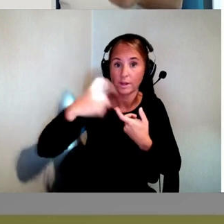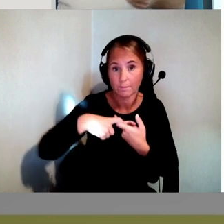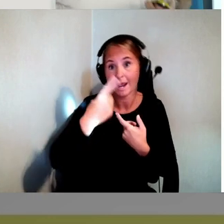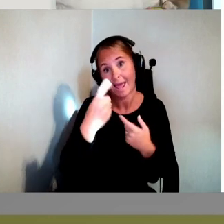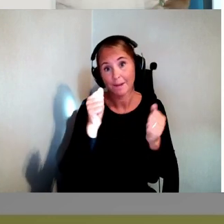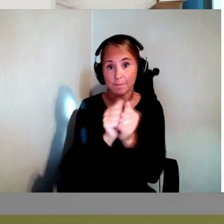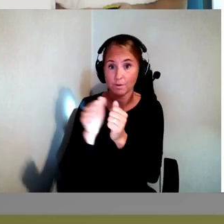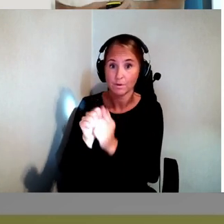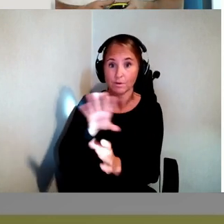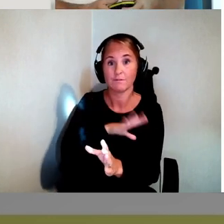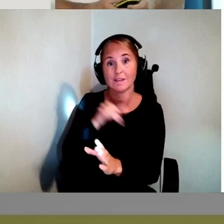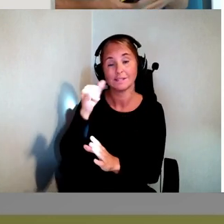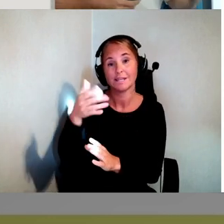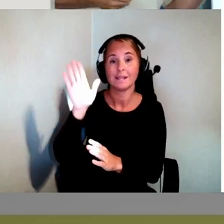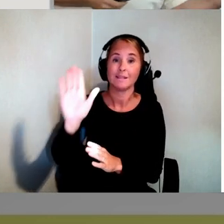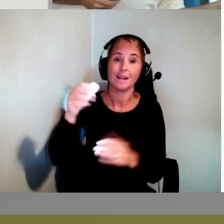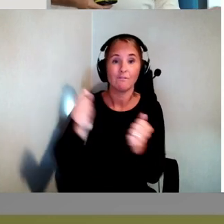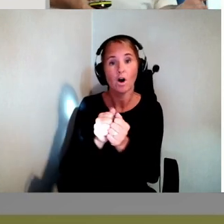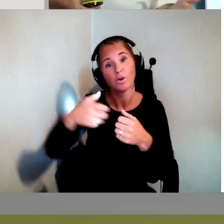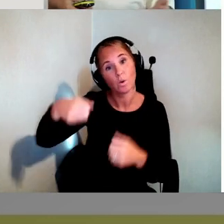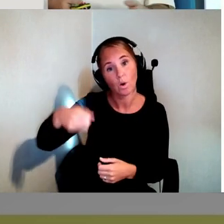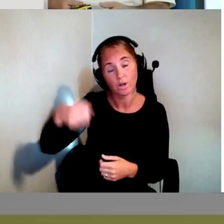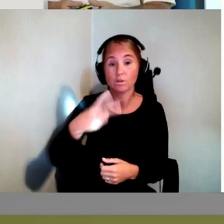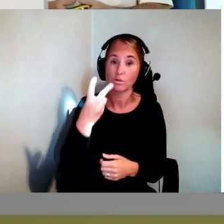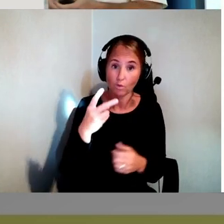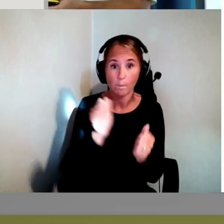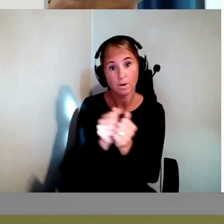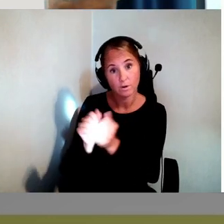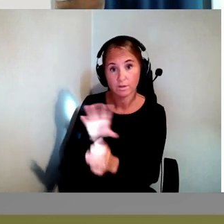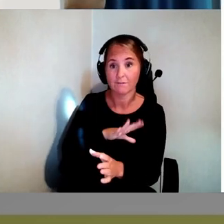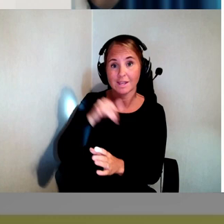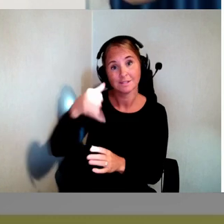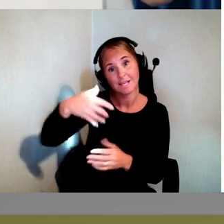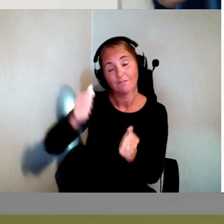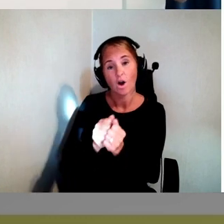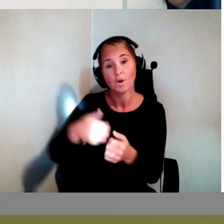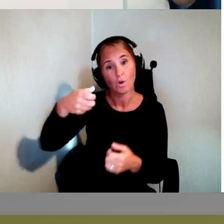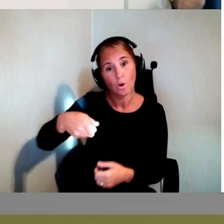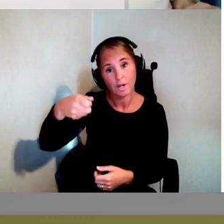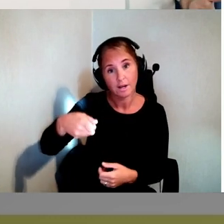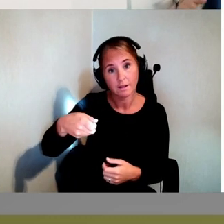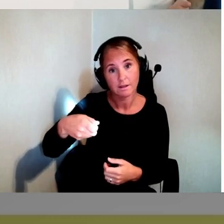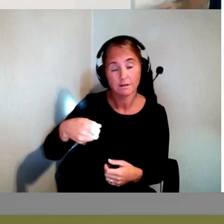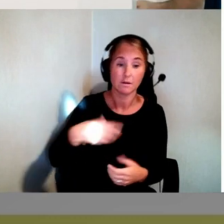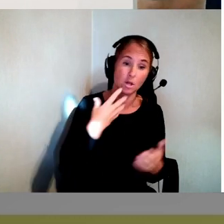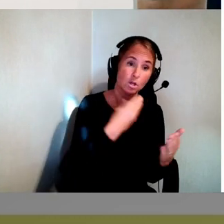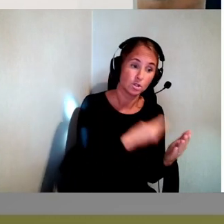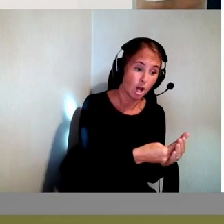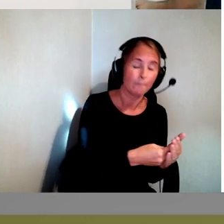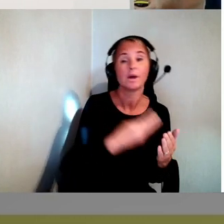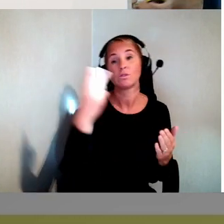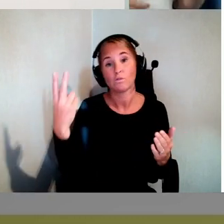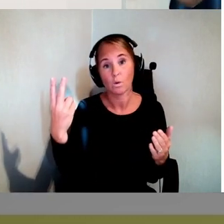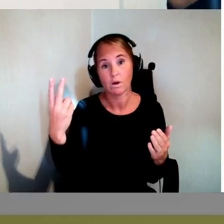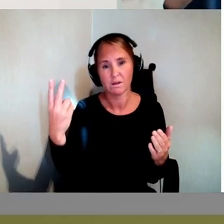finns nu i varukorgen två produkter finns nu i varukorgen du trycker på köp två det är jätte det är också helt